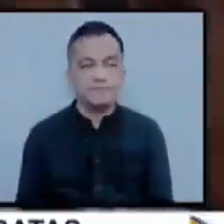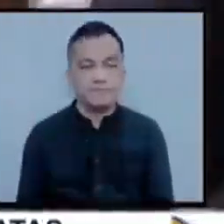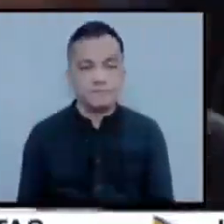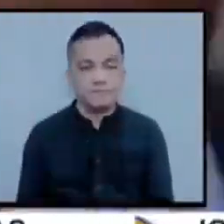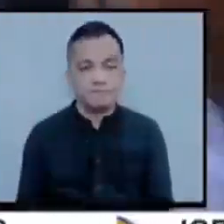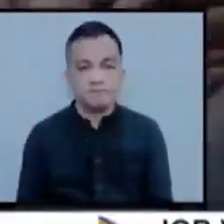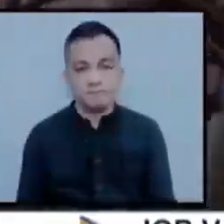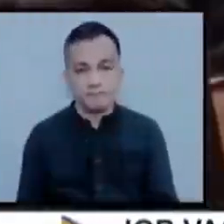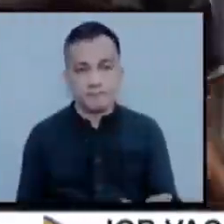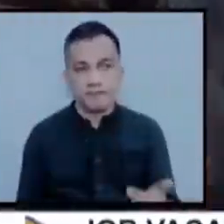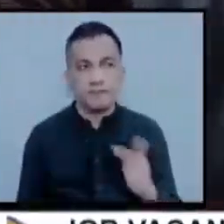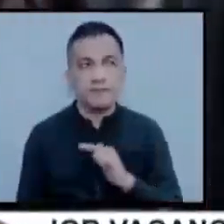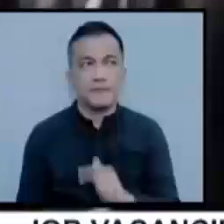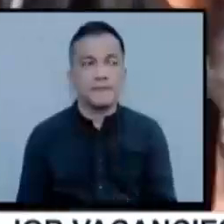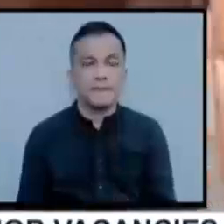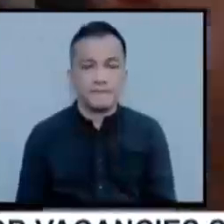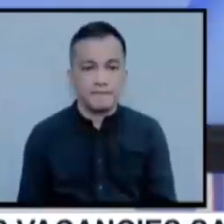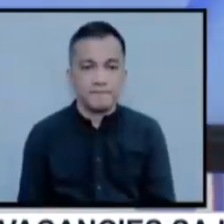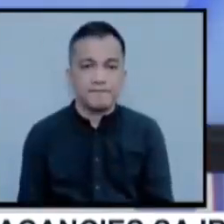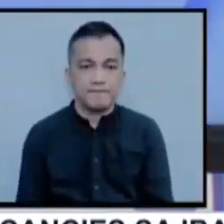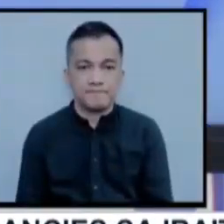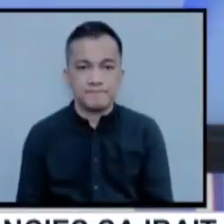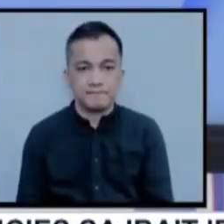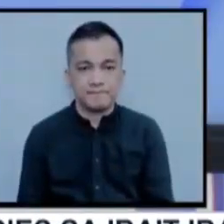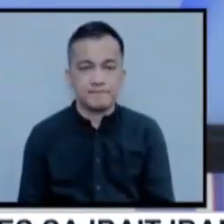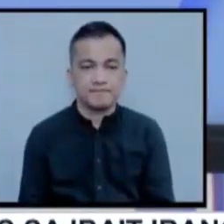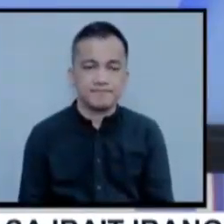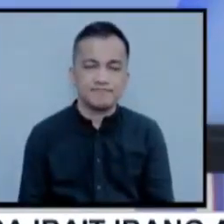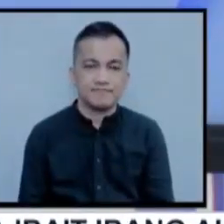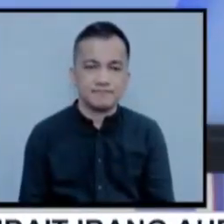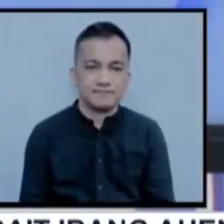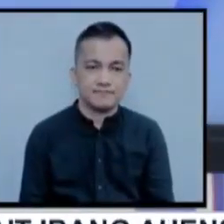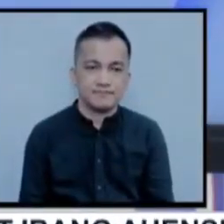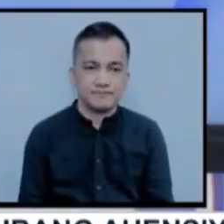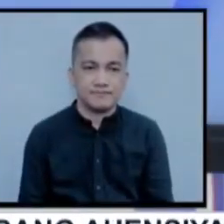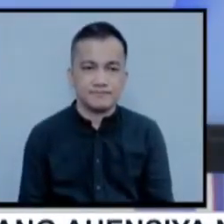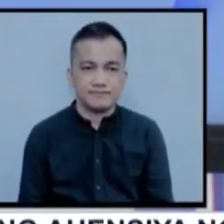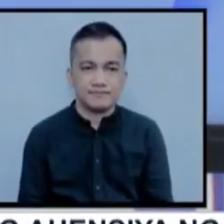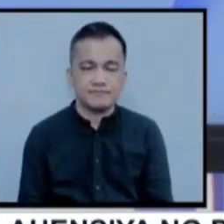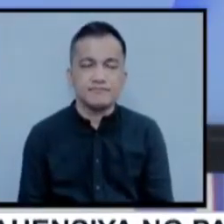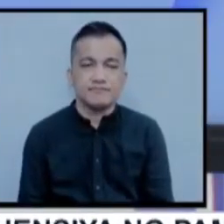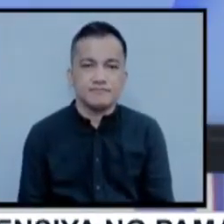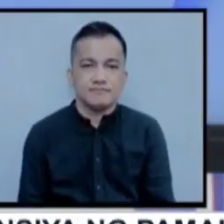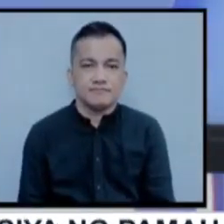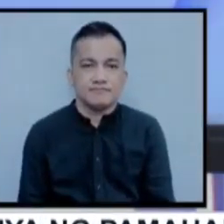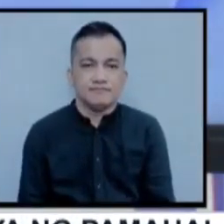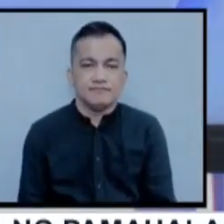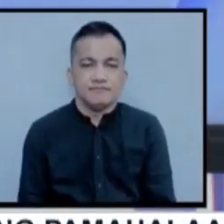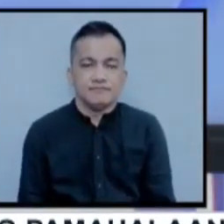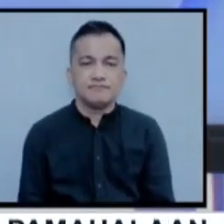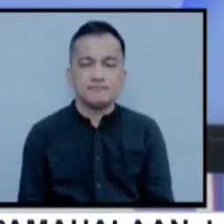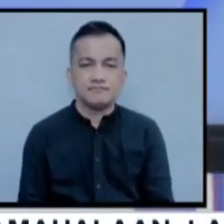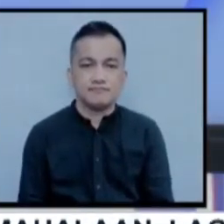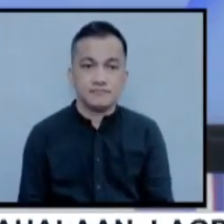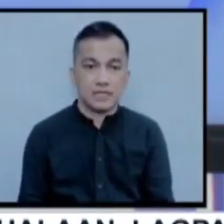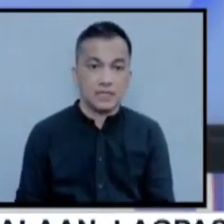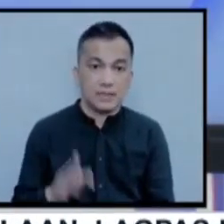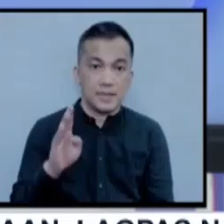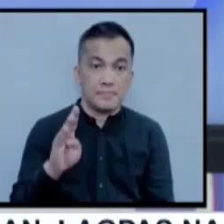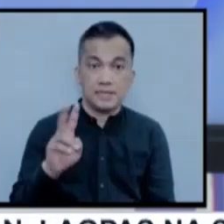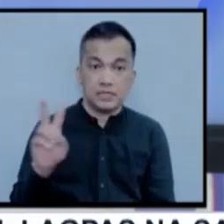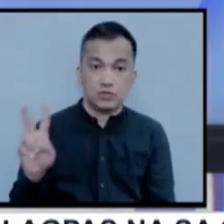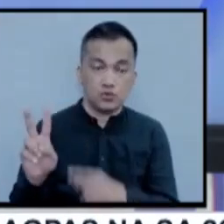TV sa bagong pilipino hinikayat ni Pangulong Ferdinand R Marcos JR ang mga